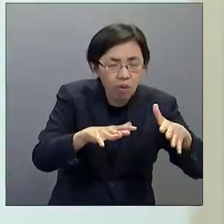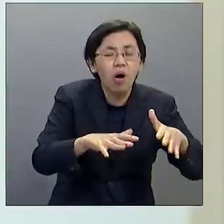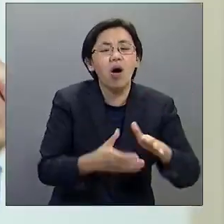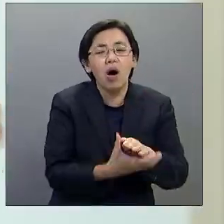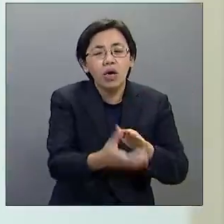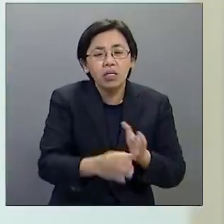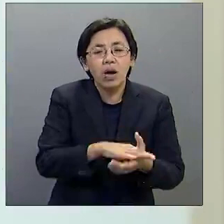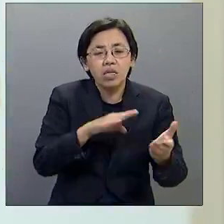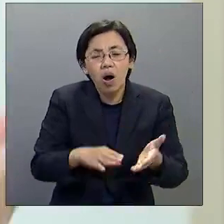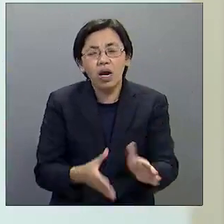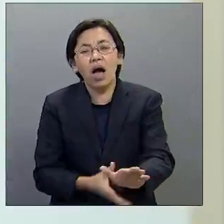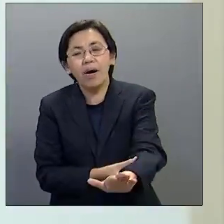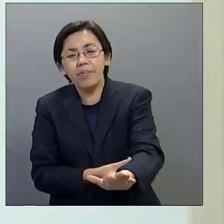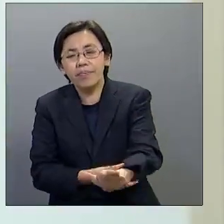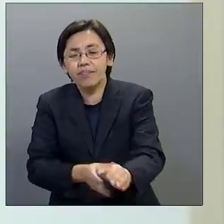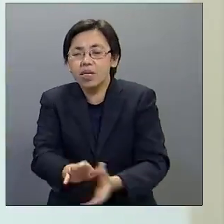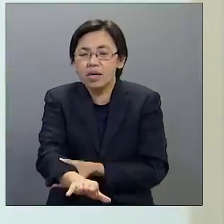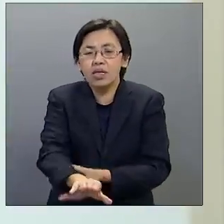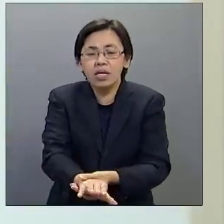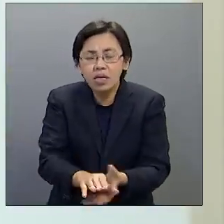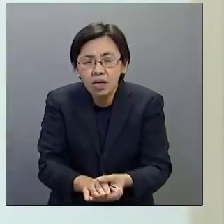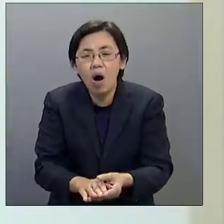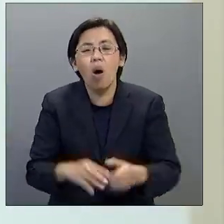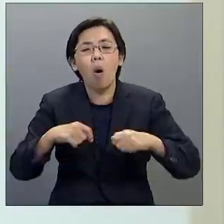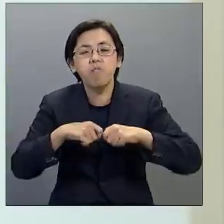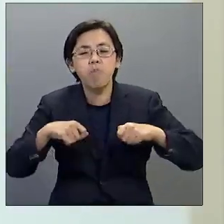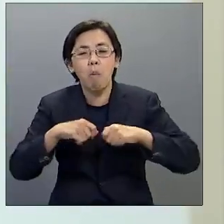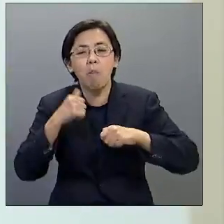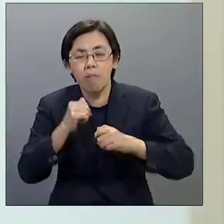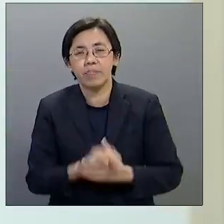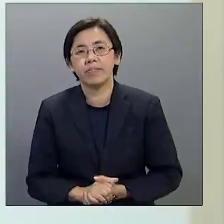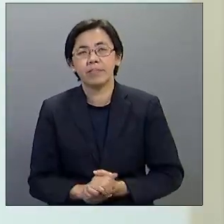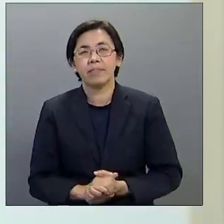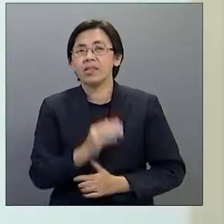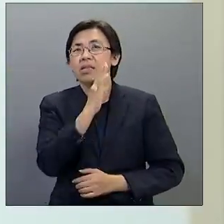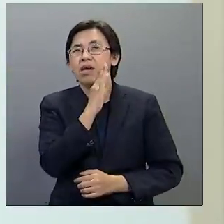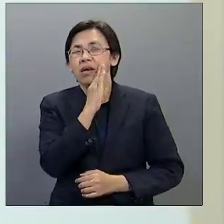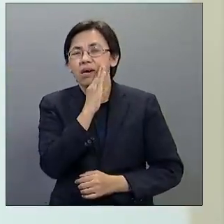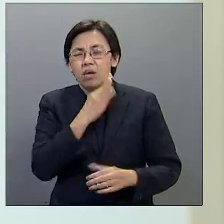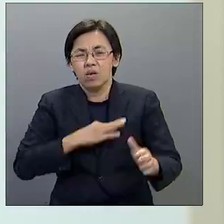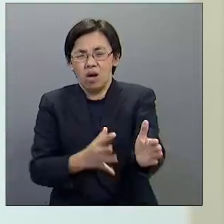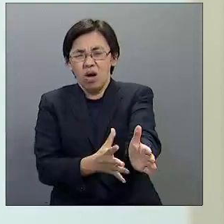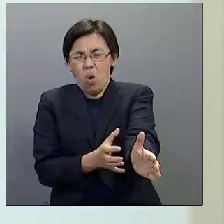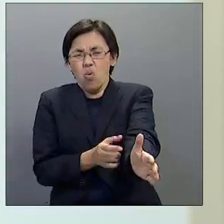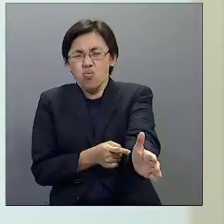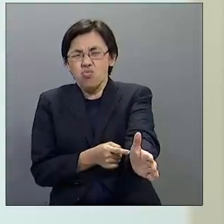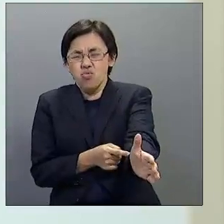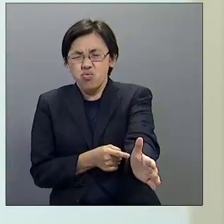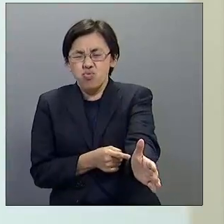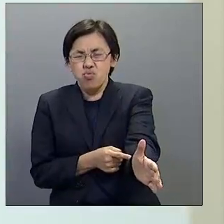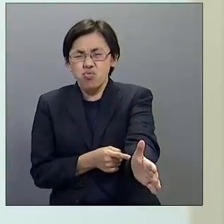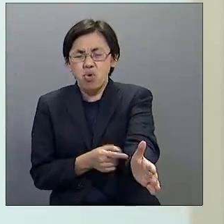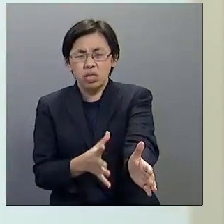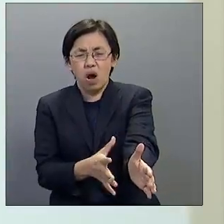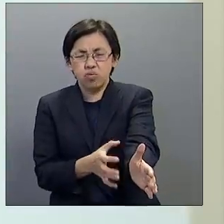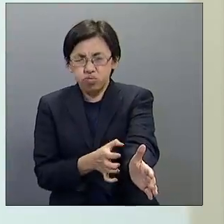พื่อให้ตัวกล้ามเนื้อเนี่ยเกิดการคลายตัวออกมากนะคะแล้วก็ถ้ายังมีอาการอยู่อะค่ะคือถ้ามันเกิดตะคริวขึ้นแล้ว